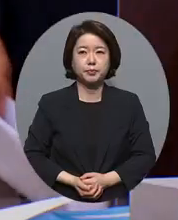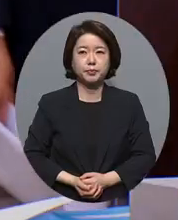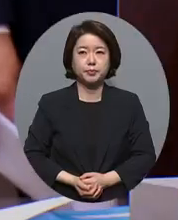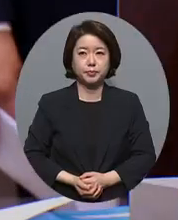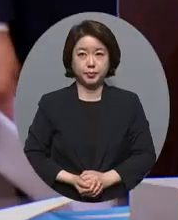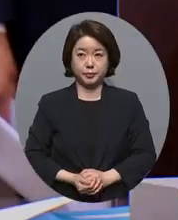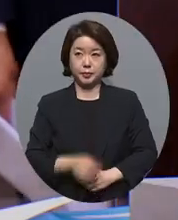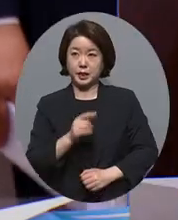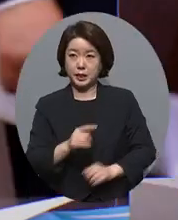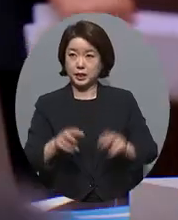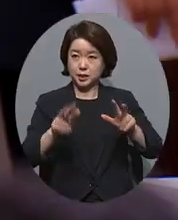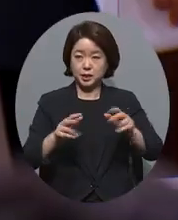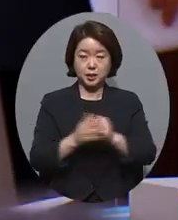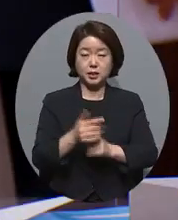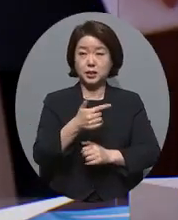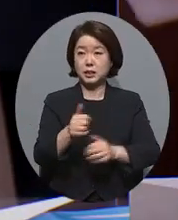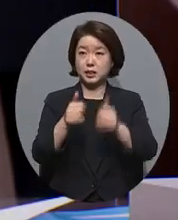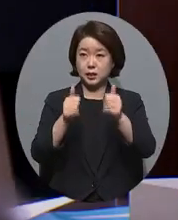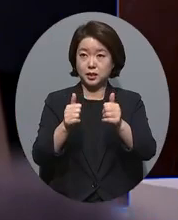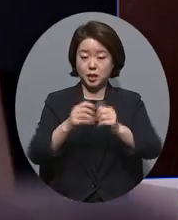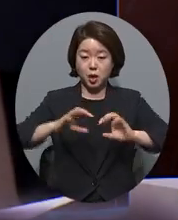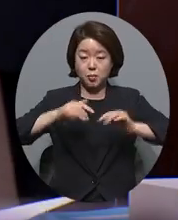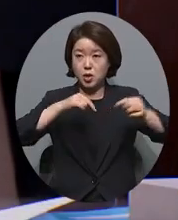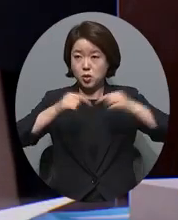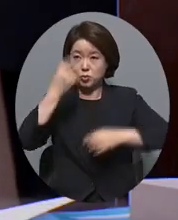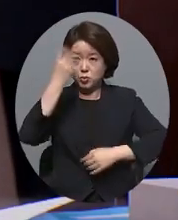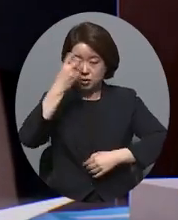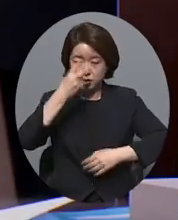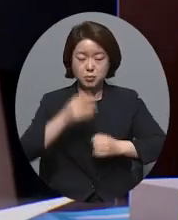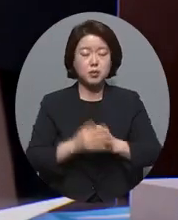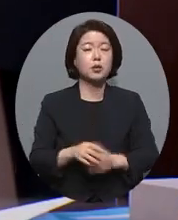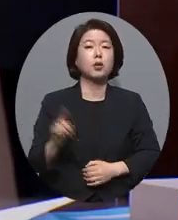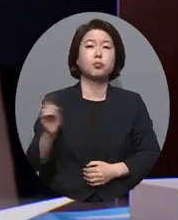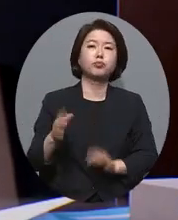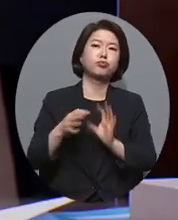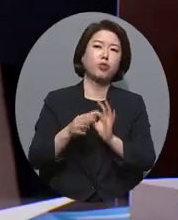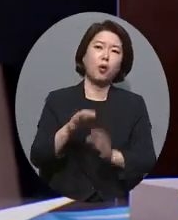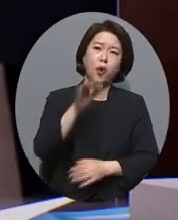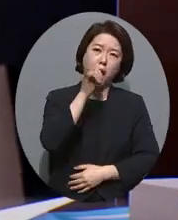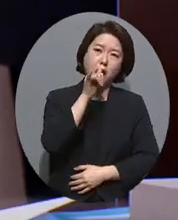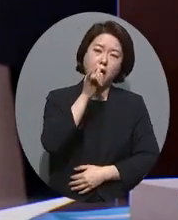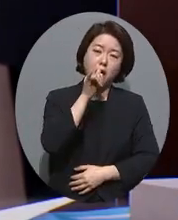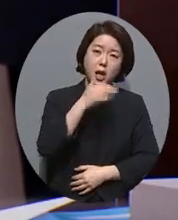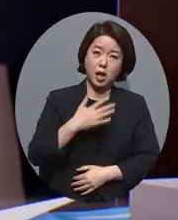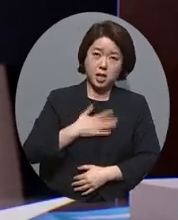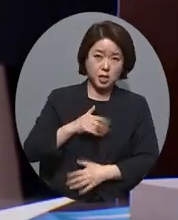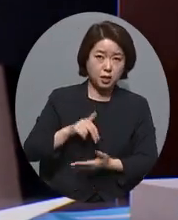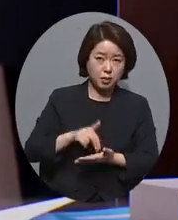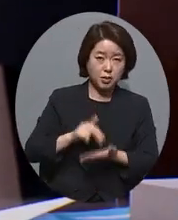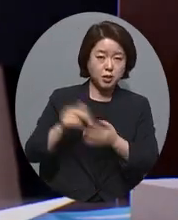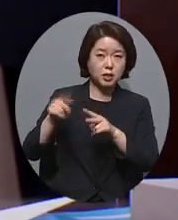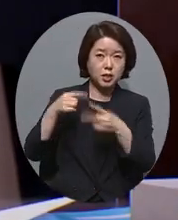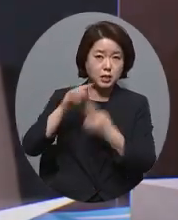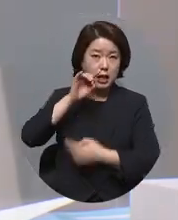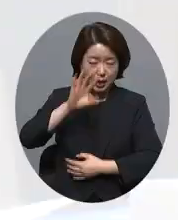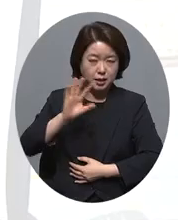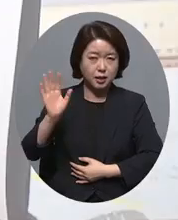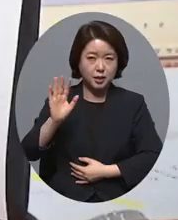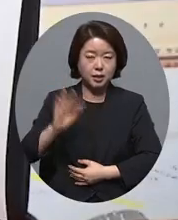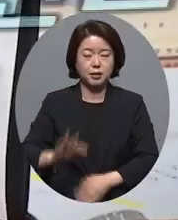이게 지금 대법원 국정감사와 무슨 관계가 있는지 저로서는 이해가 되지를